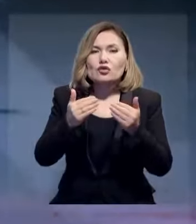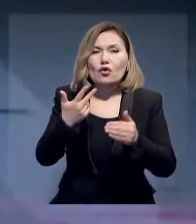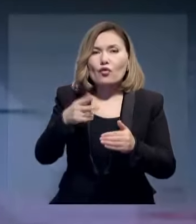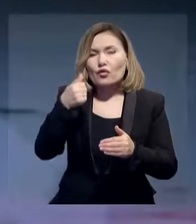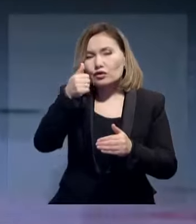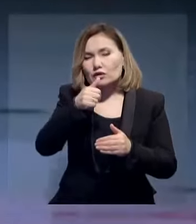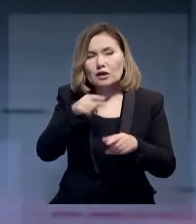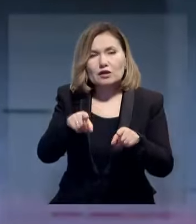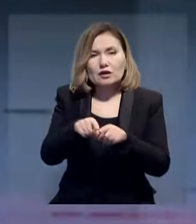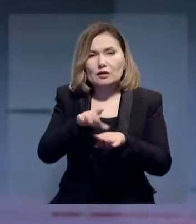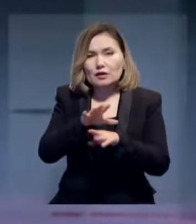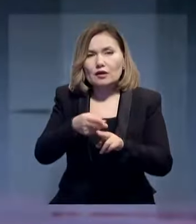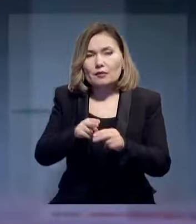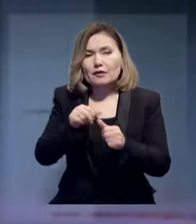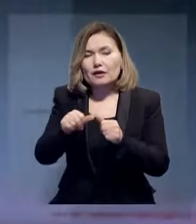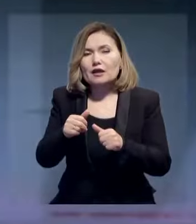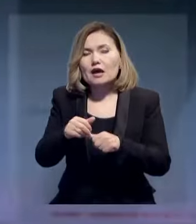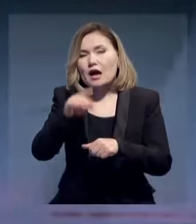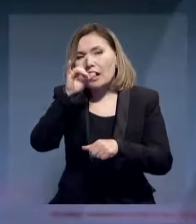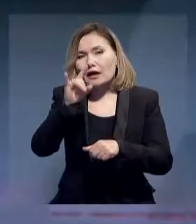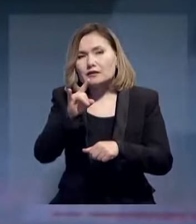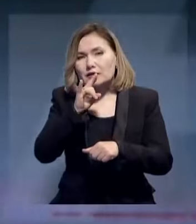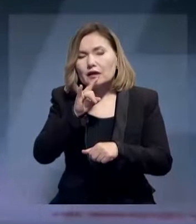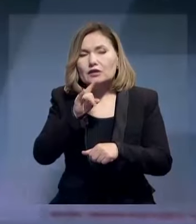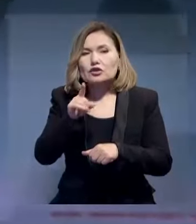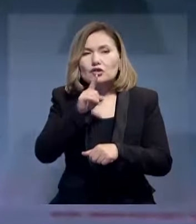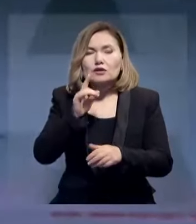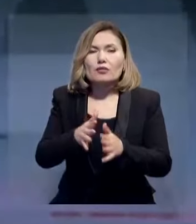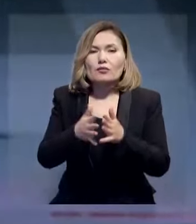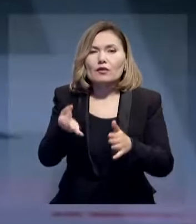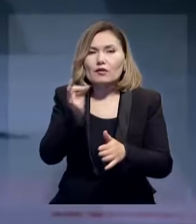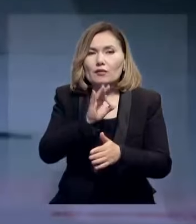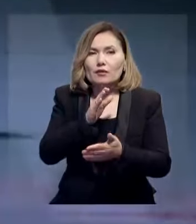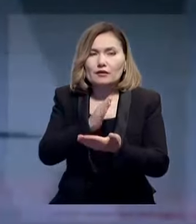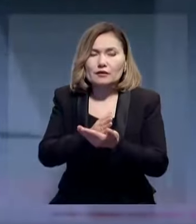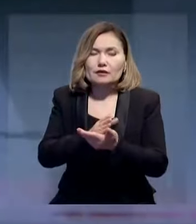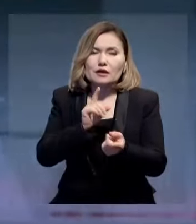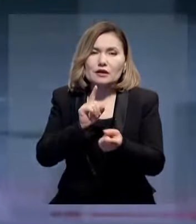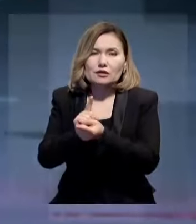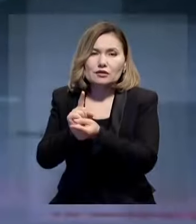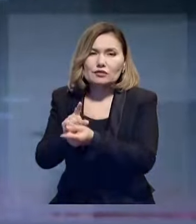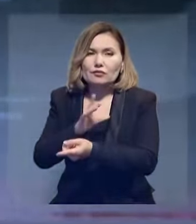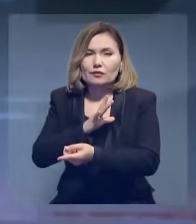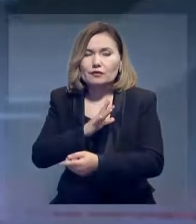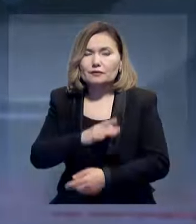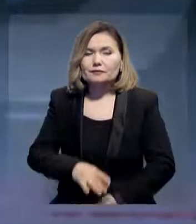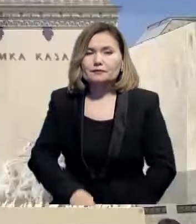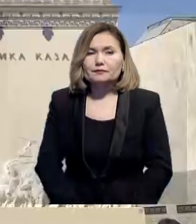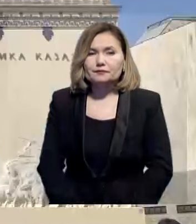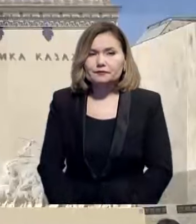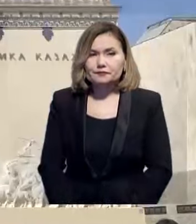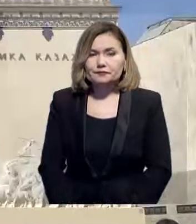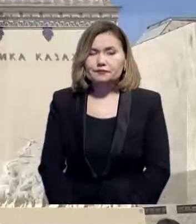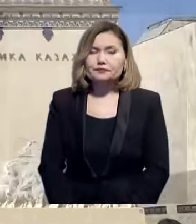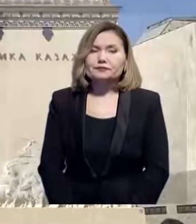жылда өтпеген екен. Бұл әсіресе шеттегі қазақ жастарына пайдасы мол кездесу болды, дейді ағайын.